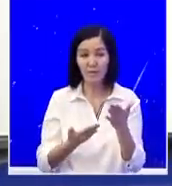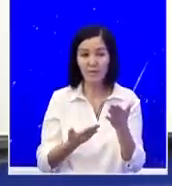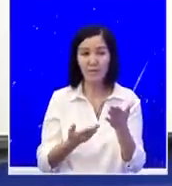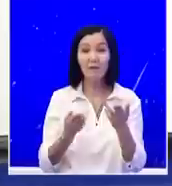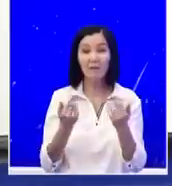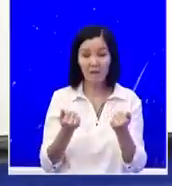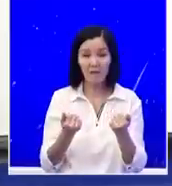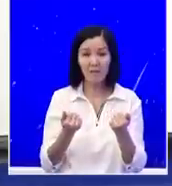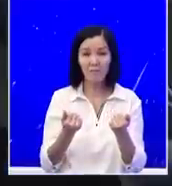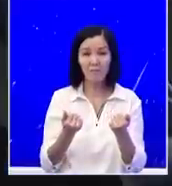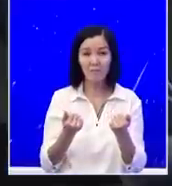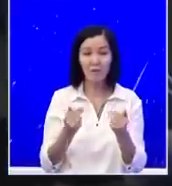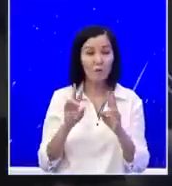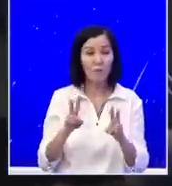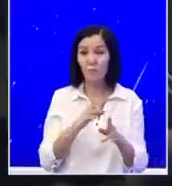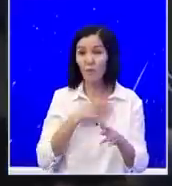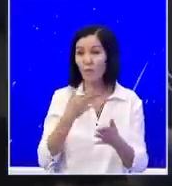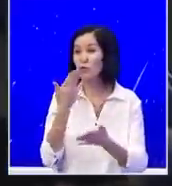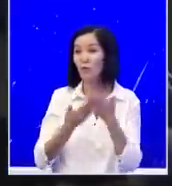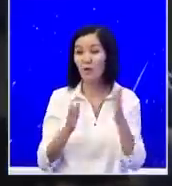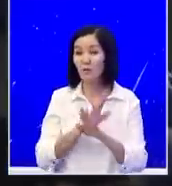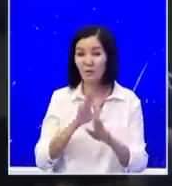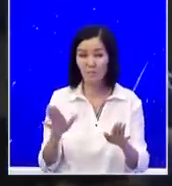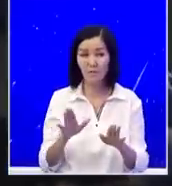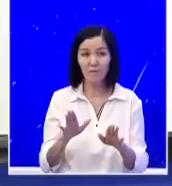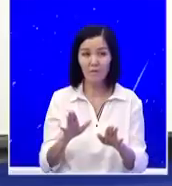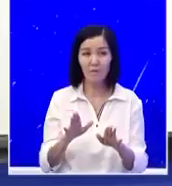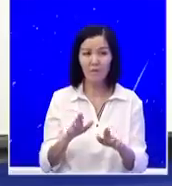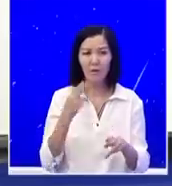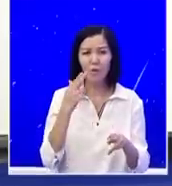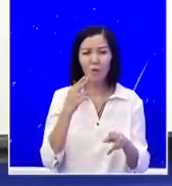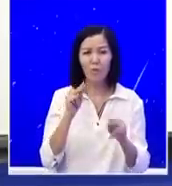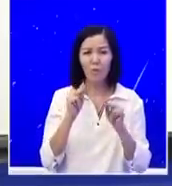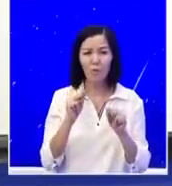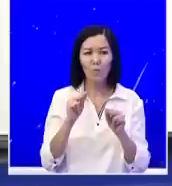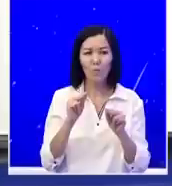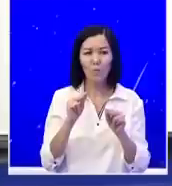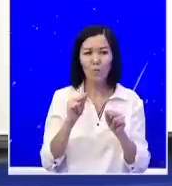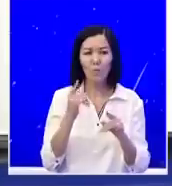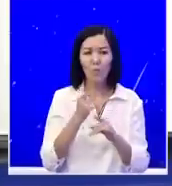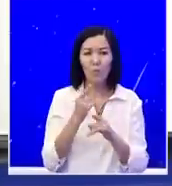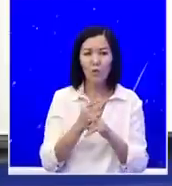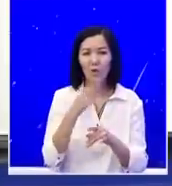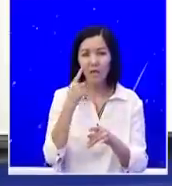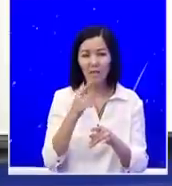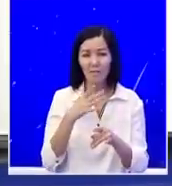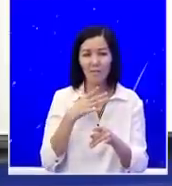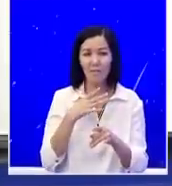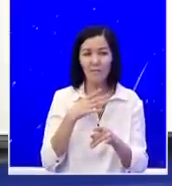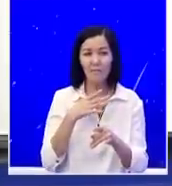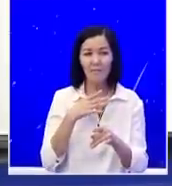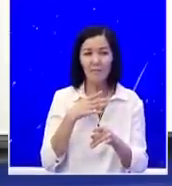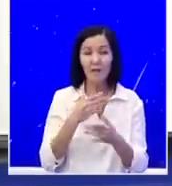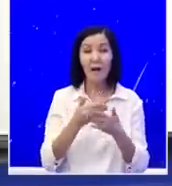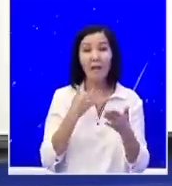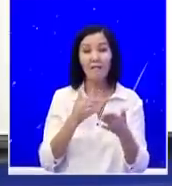иә дедім. Бірақ мен өзім сұраған жоқ. Бейсен ағаға өтірік айтқаным үшін қатты өкіндім. Сон кей Бейсен аға айттым. Бейсен аға мен сізге